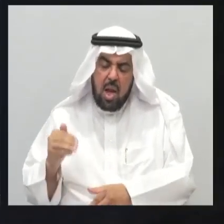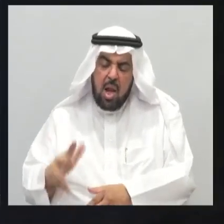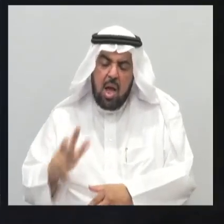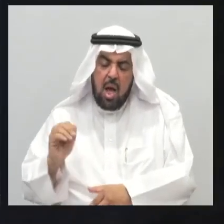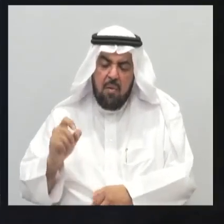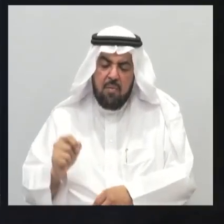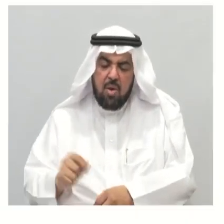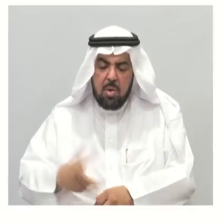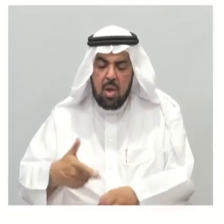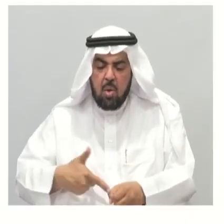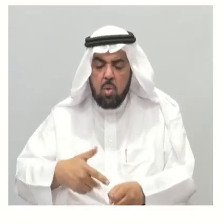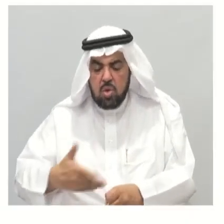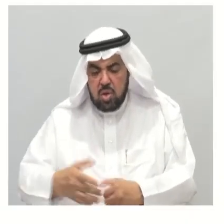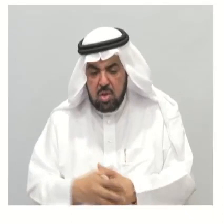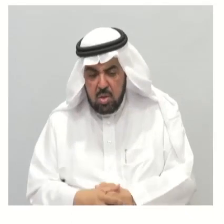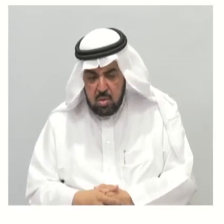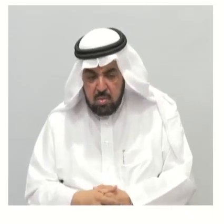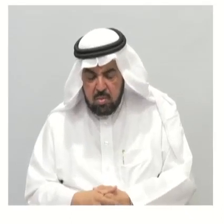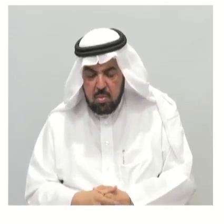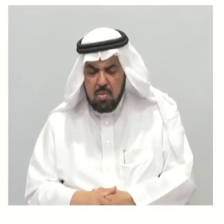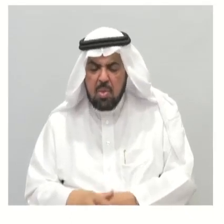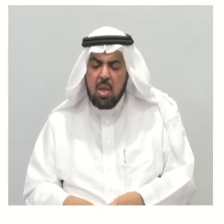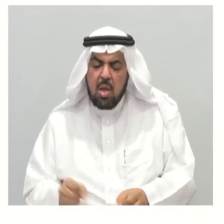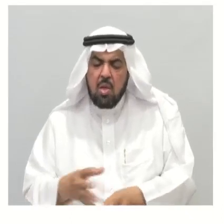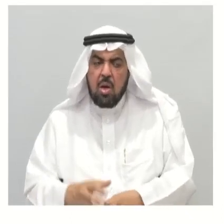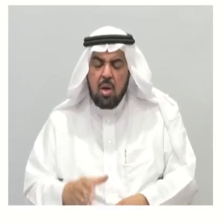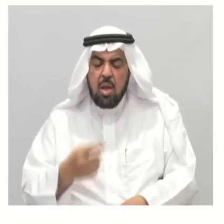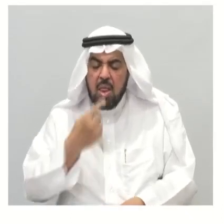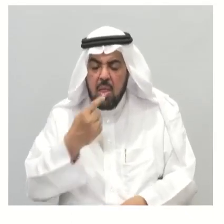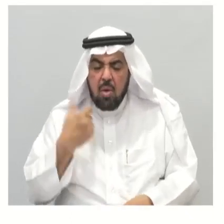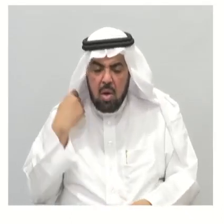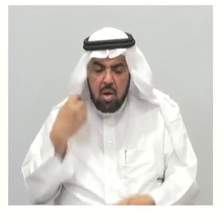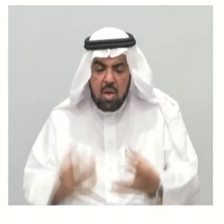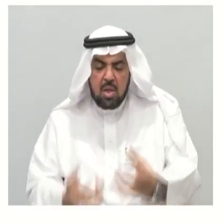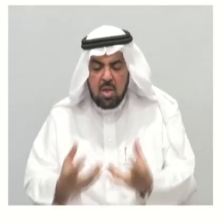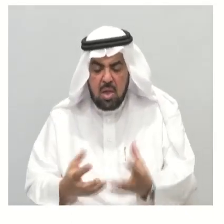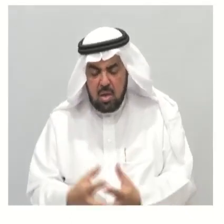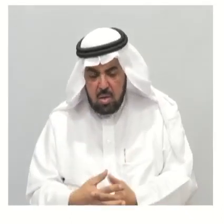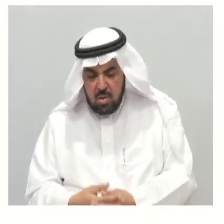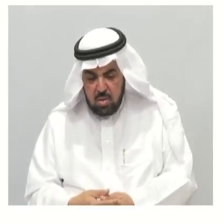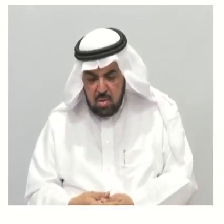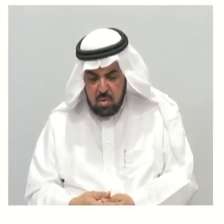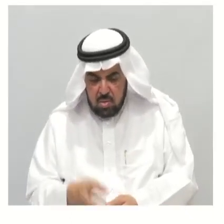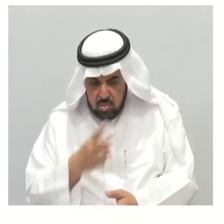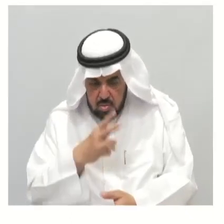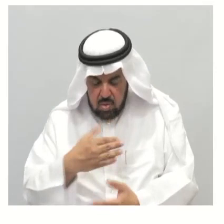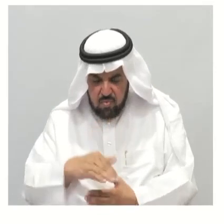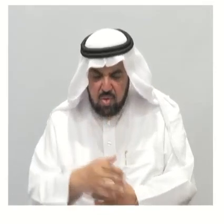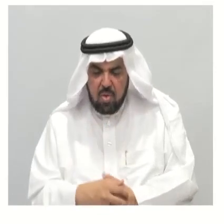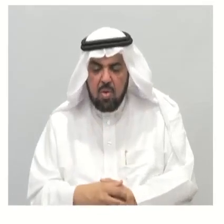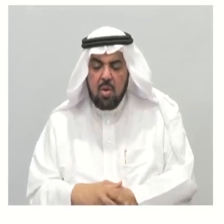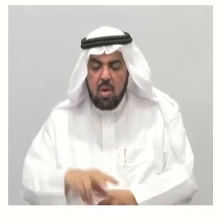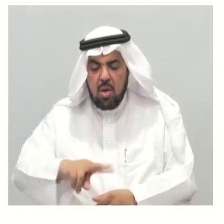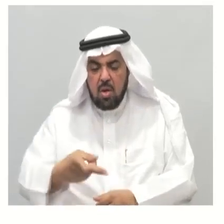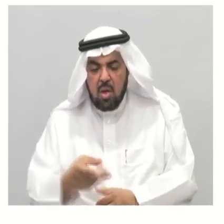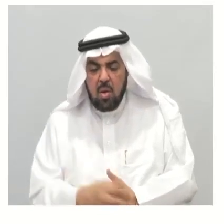عن الوقود الحفري. ماذا يحدث للسكر عند تسخينه؟ انظر إلى هذا الفيديو،